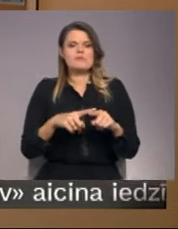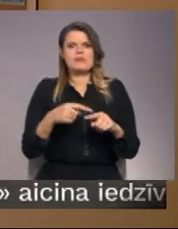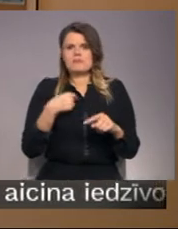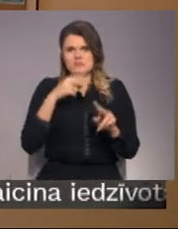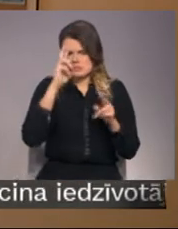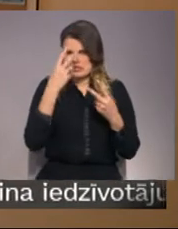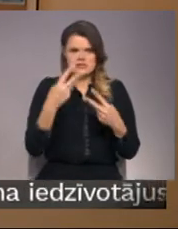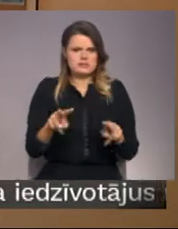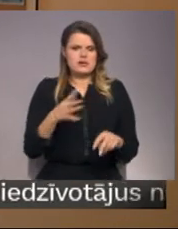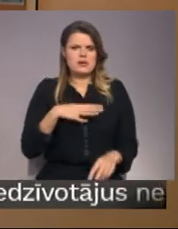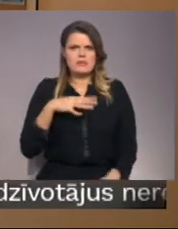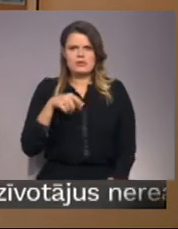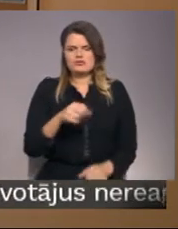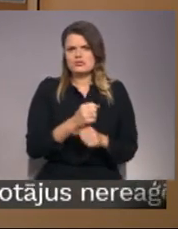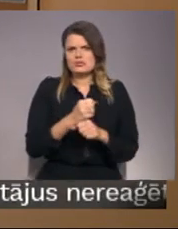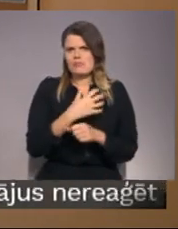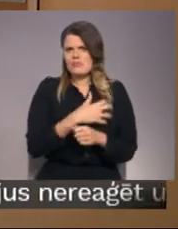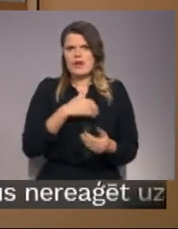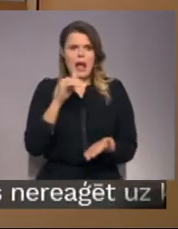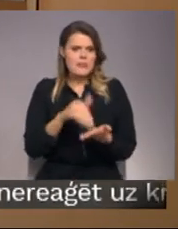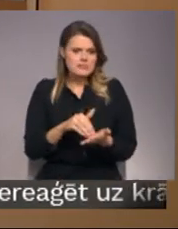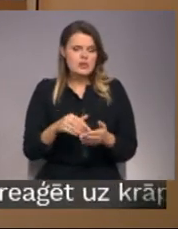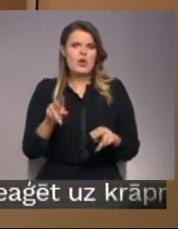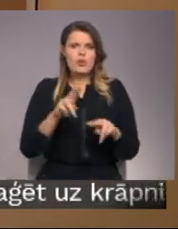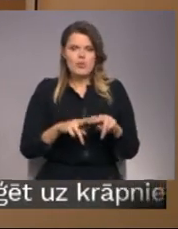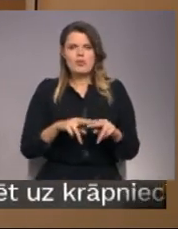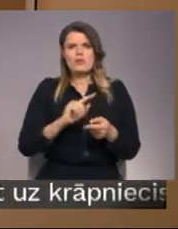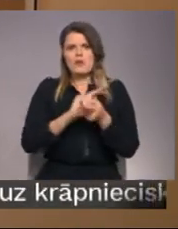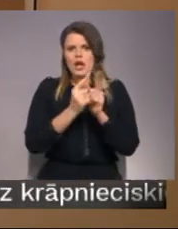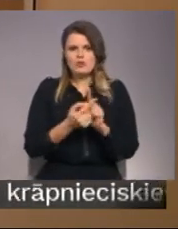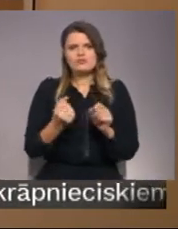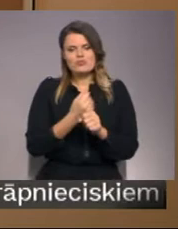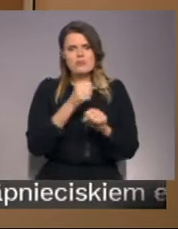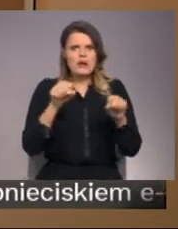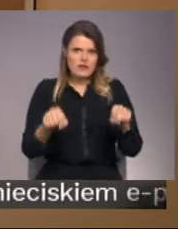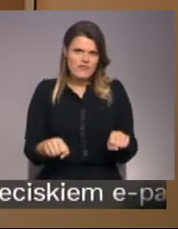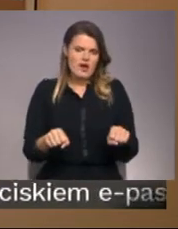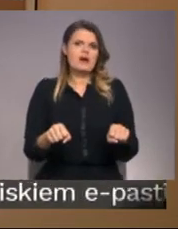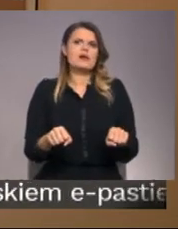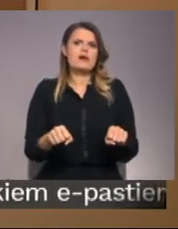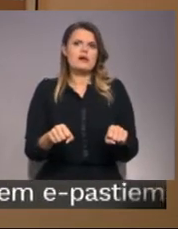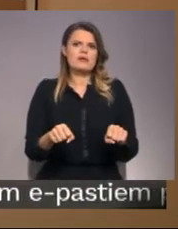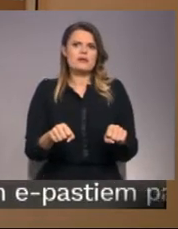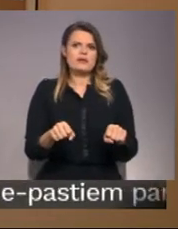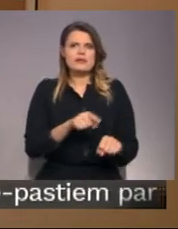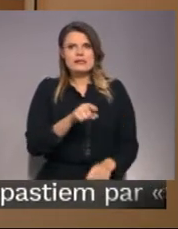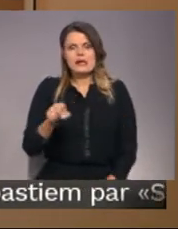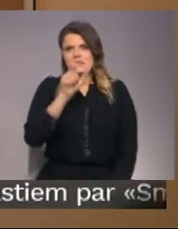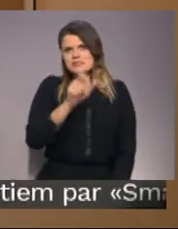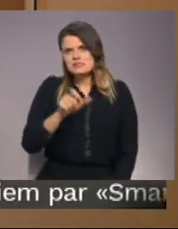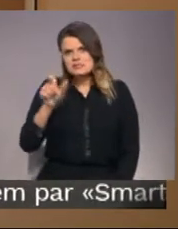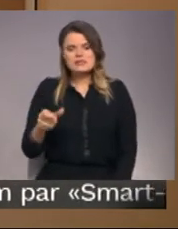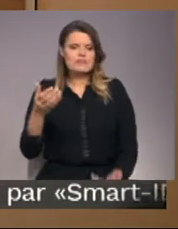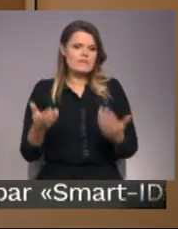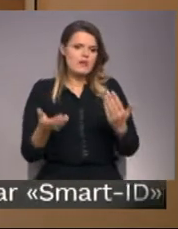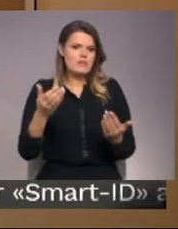neizpratnē, kāpēc šis darbs ir jāapstādina un mainoties tomēr varai. Tiem cilvēkiem, varbūt,